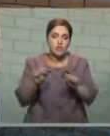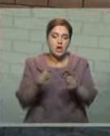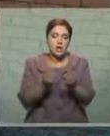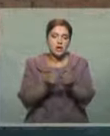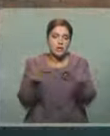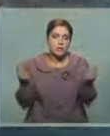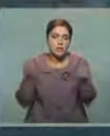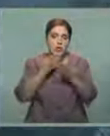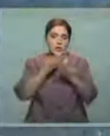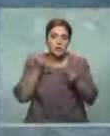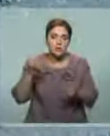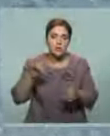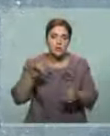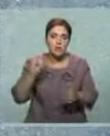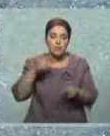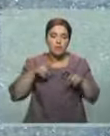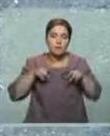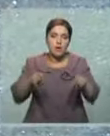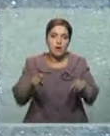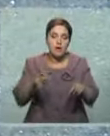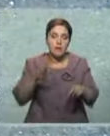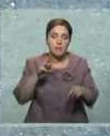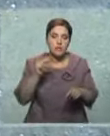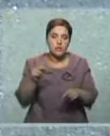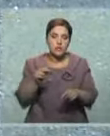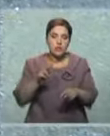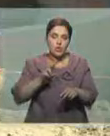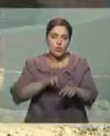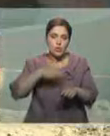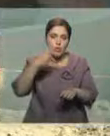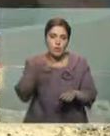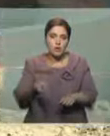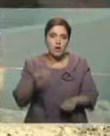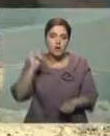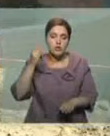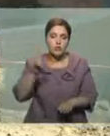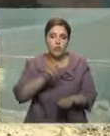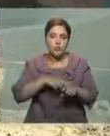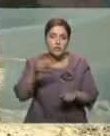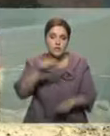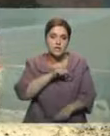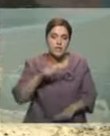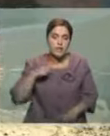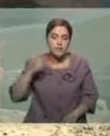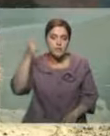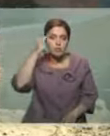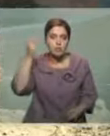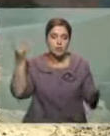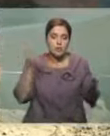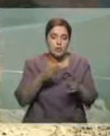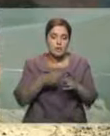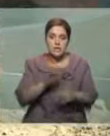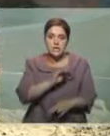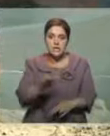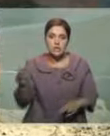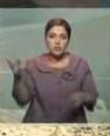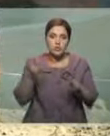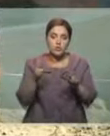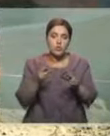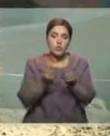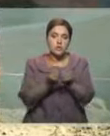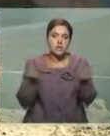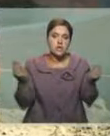Получилось, что ребенок вот побежал за мячиком и упал туда. Разбился ребенок, теперь что? Они сами подумали, здесь дети, загородите вот до края вот